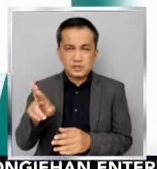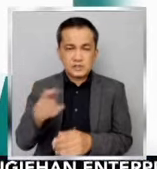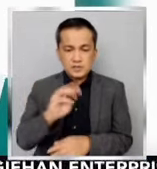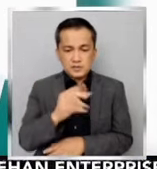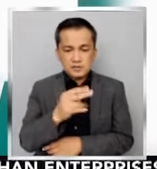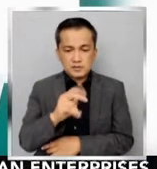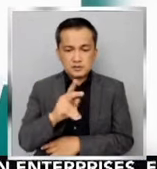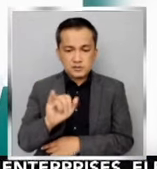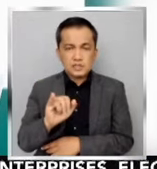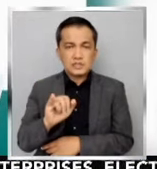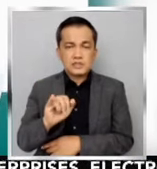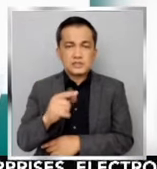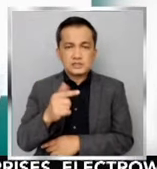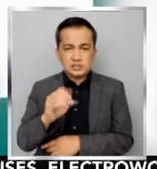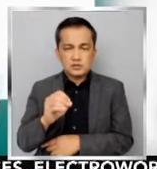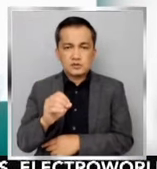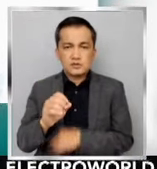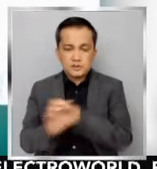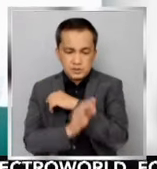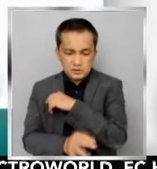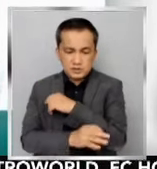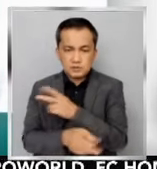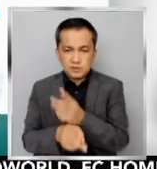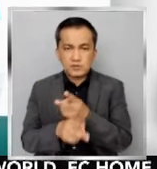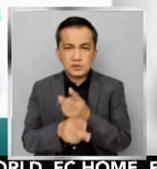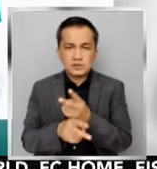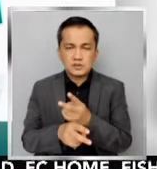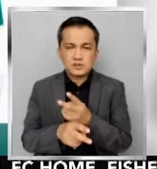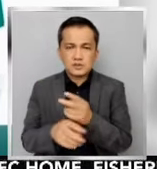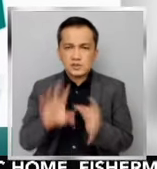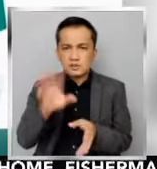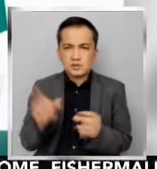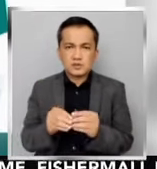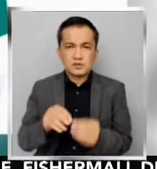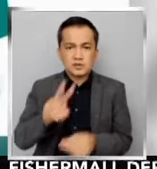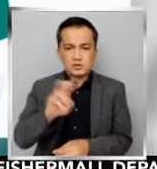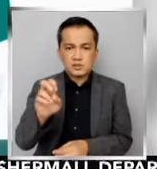Foundation na nangangalaga sa kabuuang 2,700 hectares ng